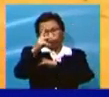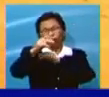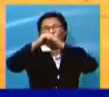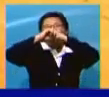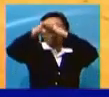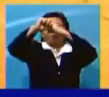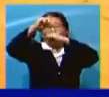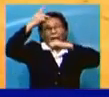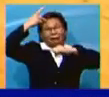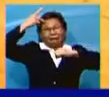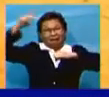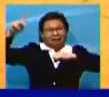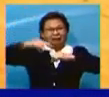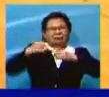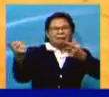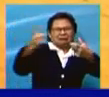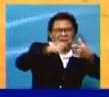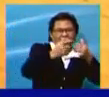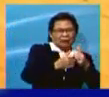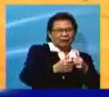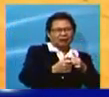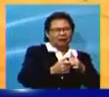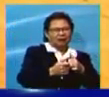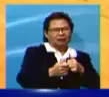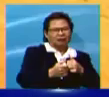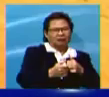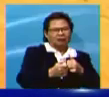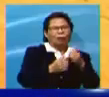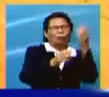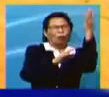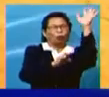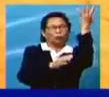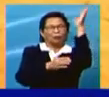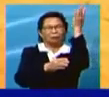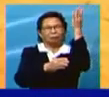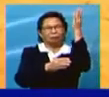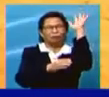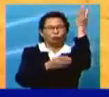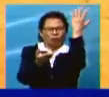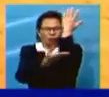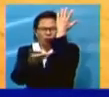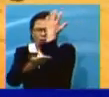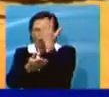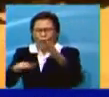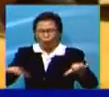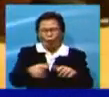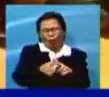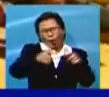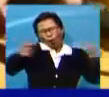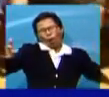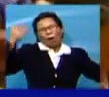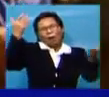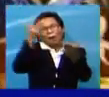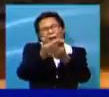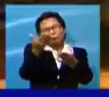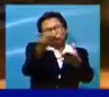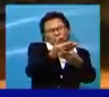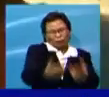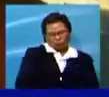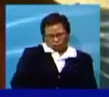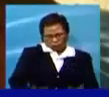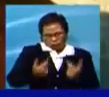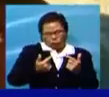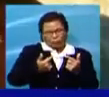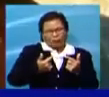di Hulu Kelantan berkait rapat dengan tindakan penggondolan hutan yang berlaku secara berleluasa sehingga menjejaskan kehidupan